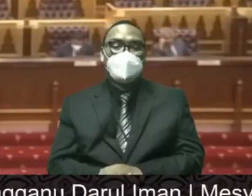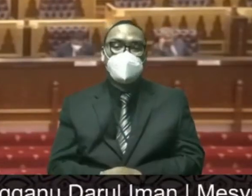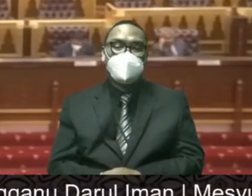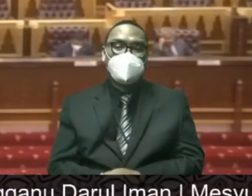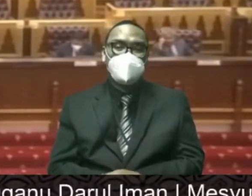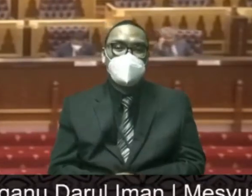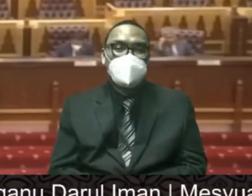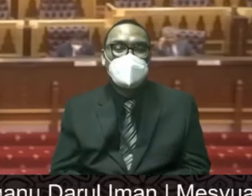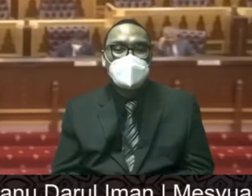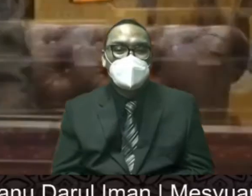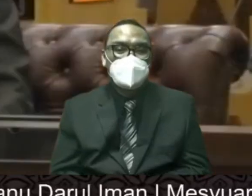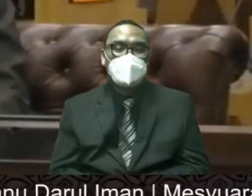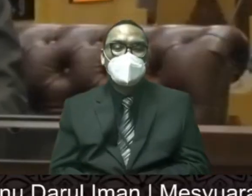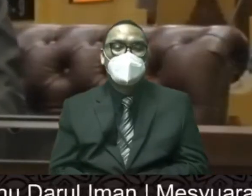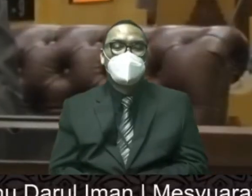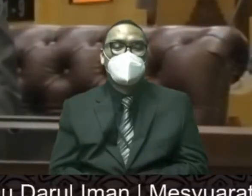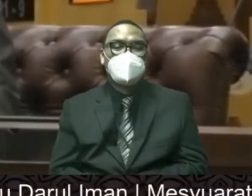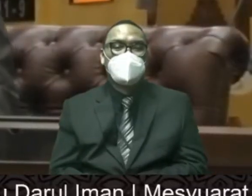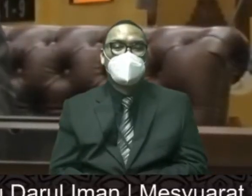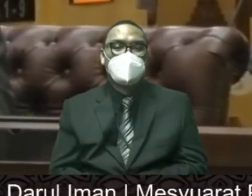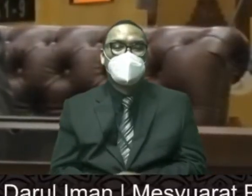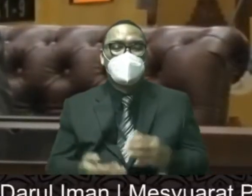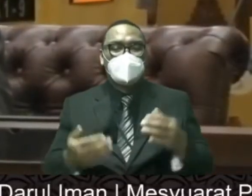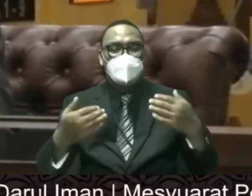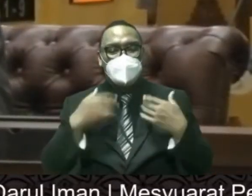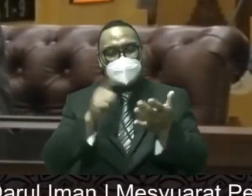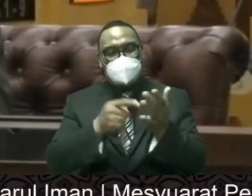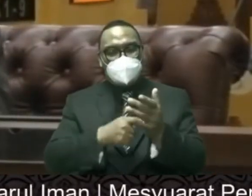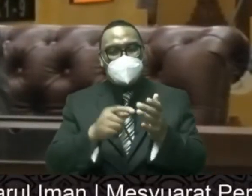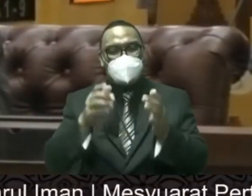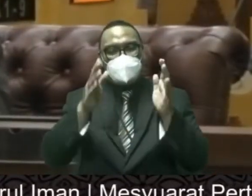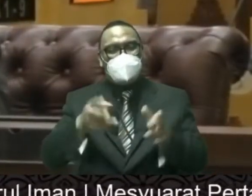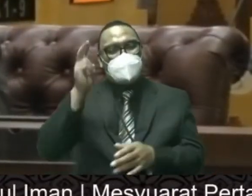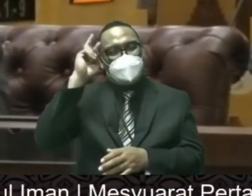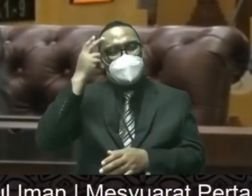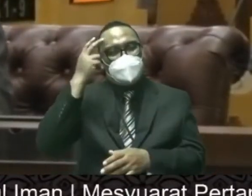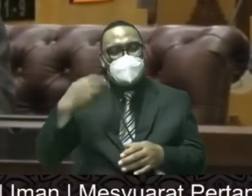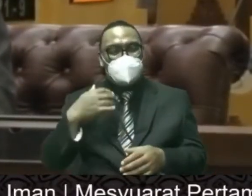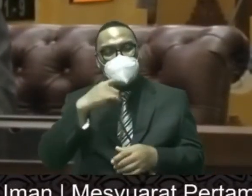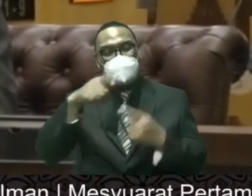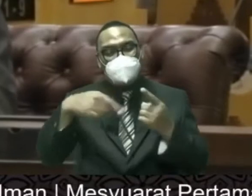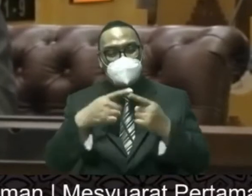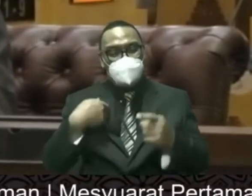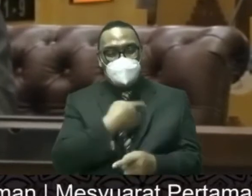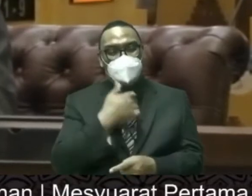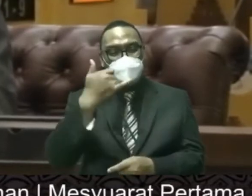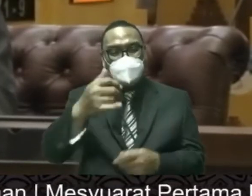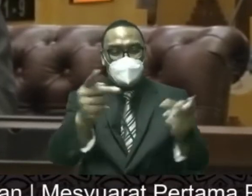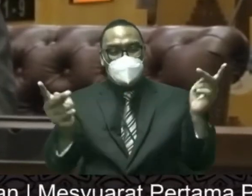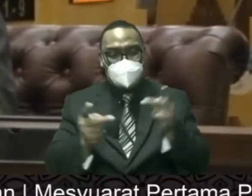kadang-kadang foto fungites hilang paham bila kita masuk dalam kebun riang lama daripada kalangan pupuk itu